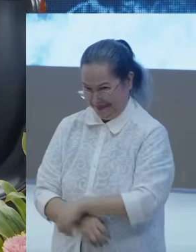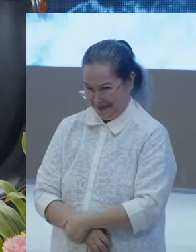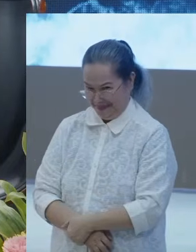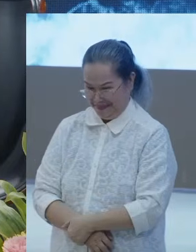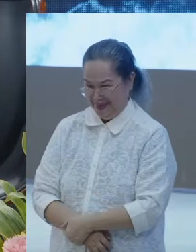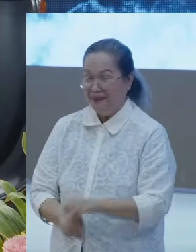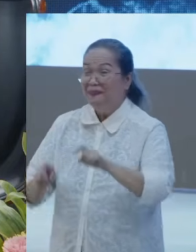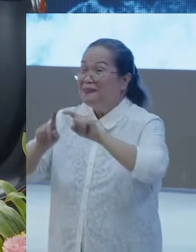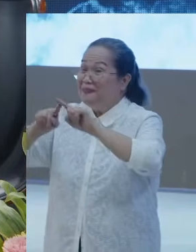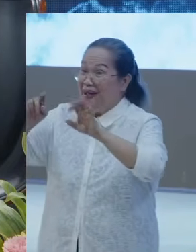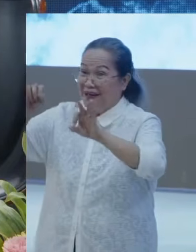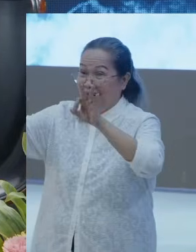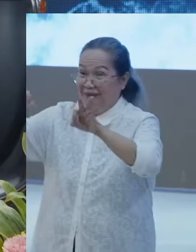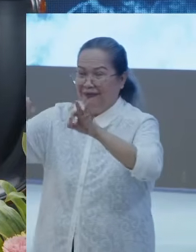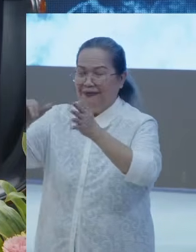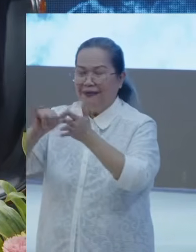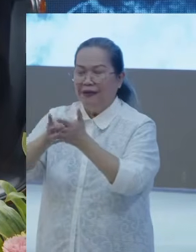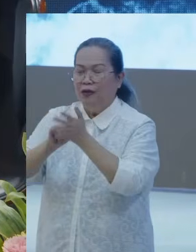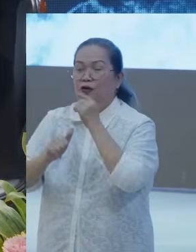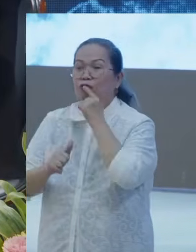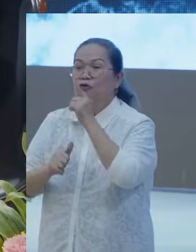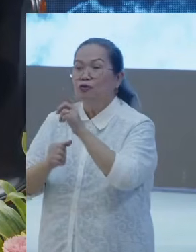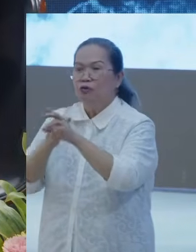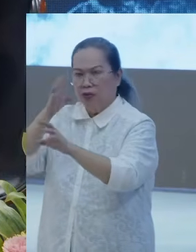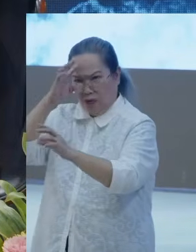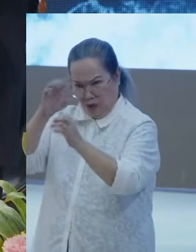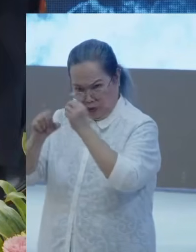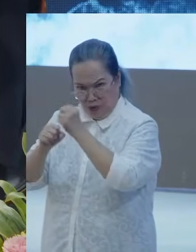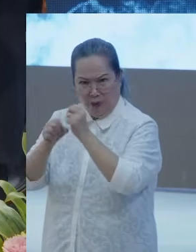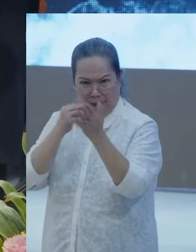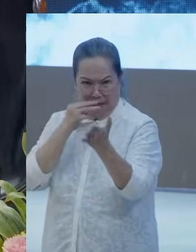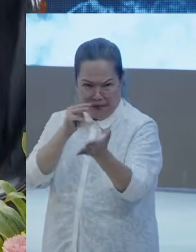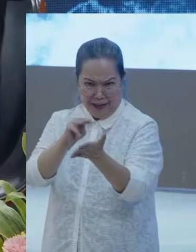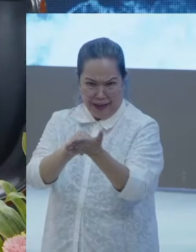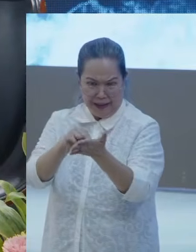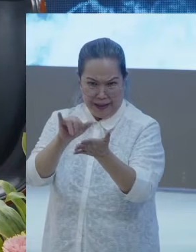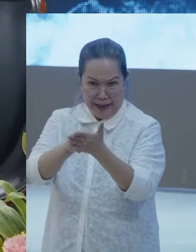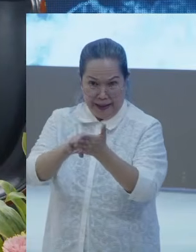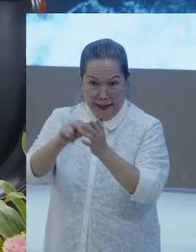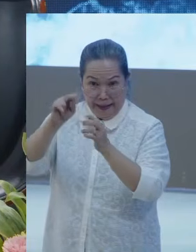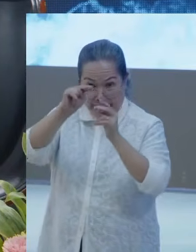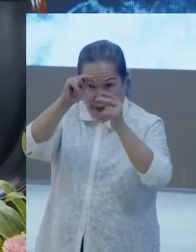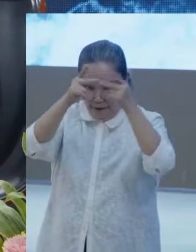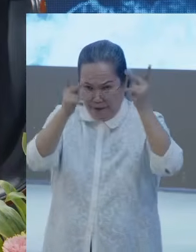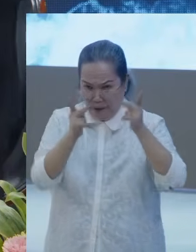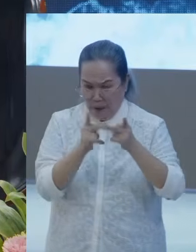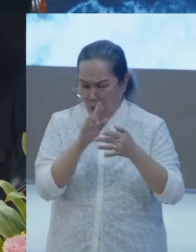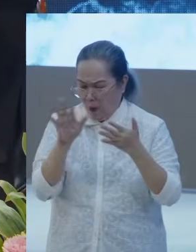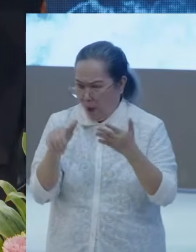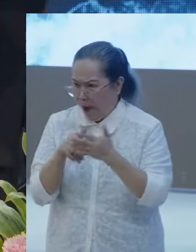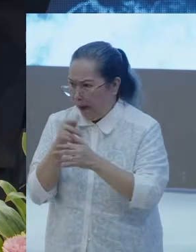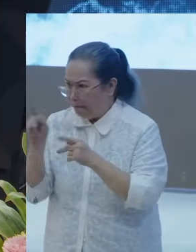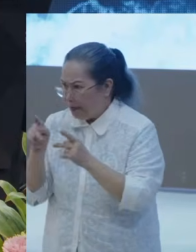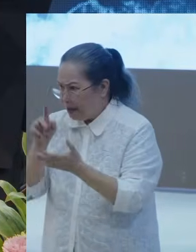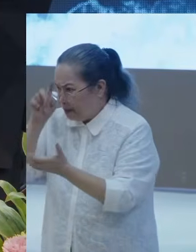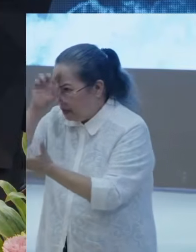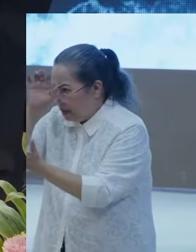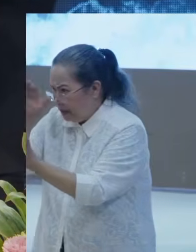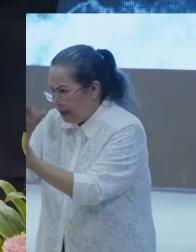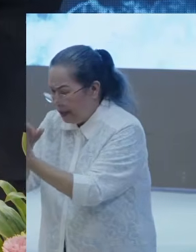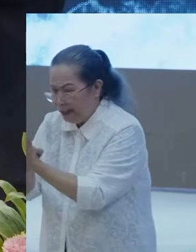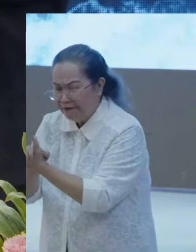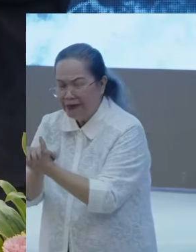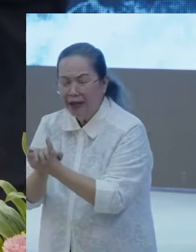Pero kahit na ganoon, yun ang nagpatibay ng kanyang mensahe sa Nineveh at silang lahat ay naniwala.